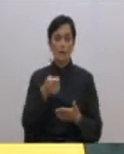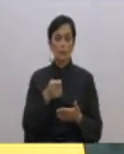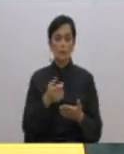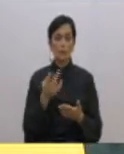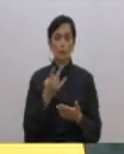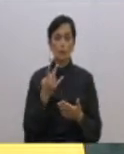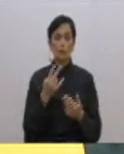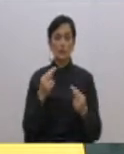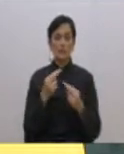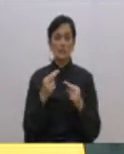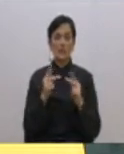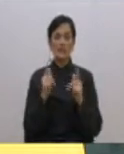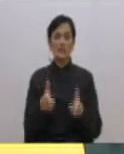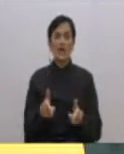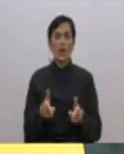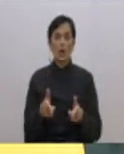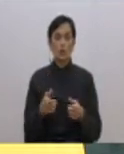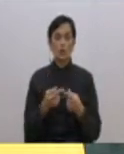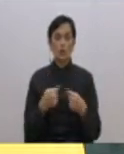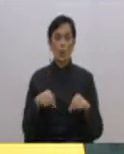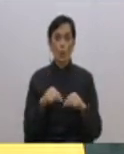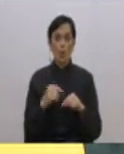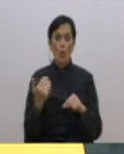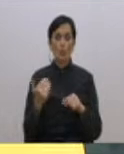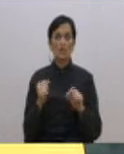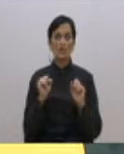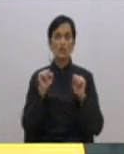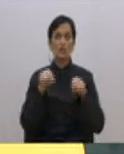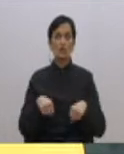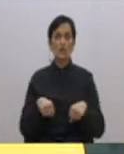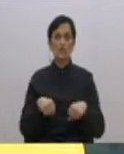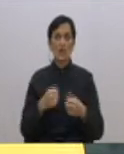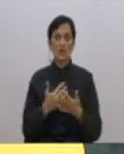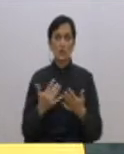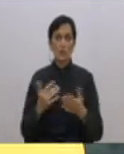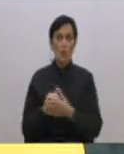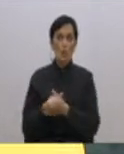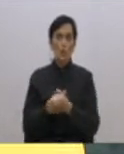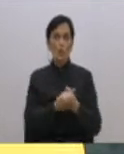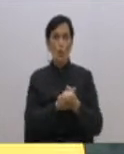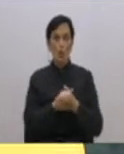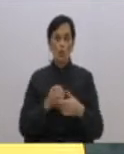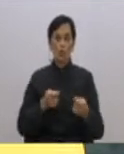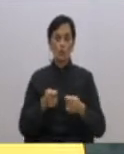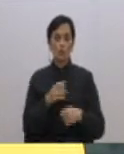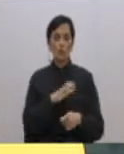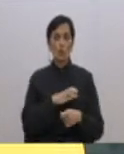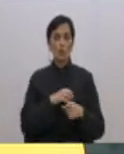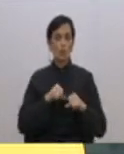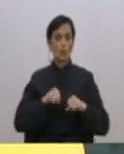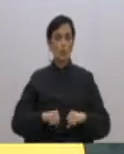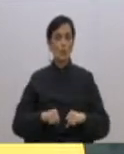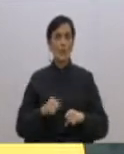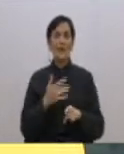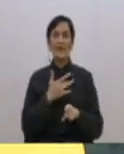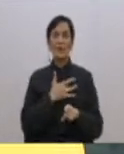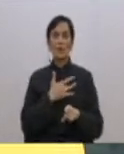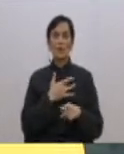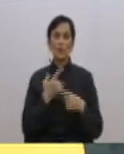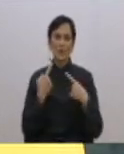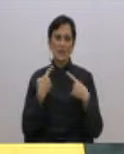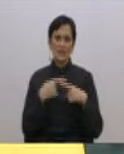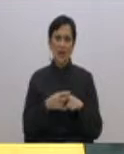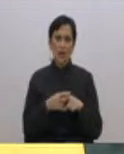განაცხადით დასტურდებოდეს ორგანიზაციის შესაძლებლობა კოლექტიურად მართოს ქონებრივი უფლებები. Აქ იგულისხმება